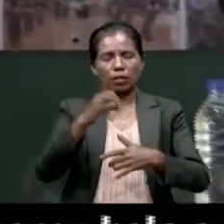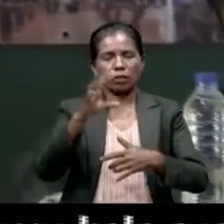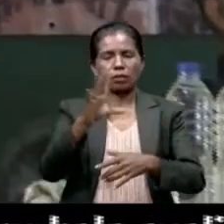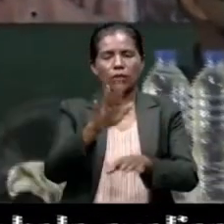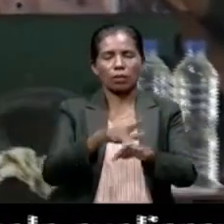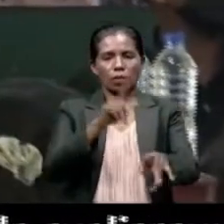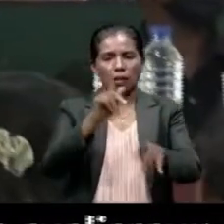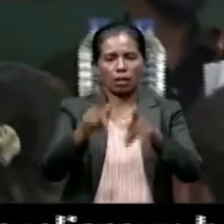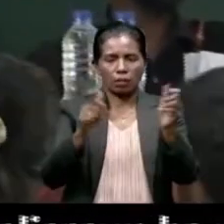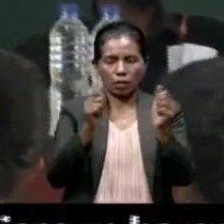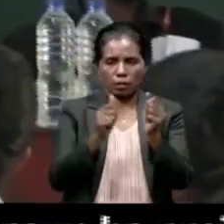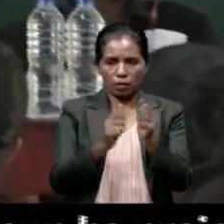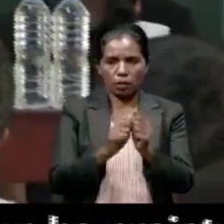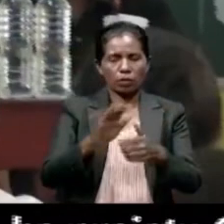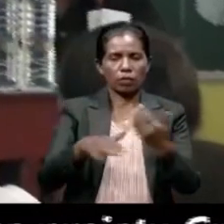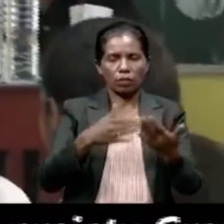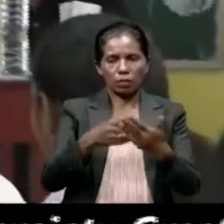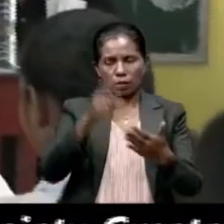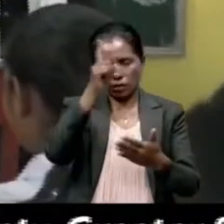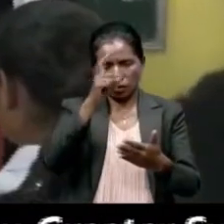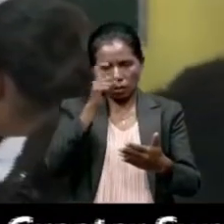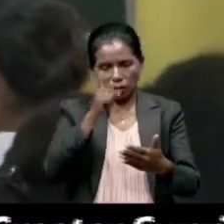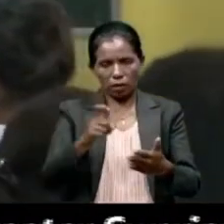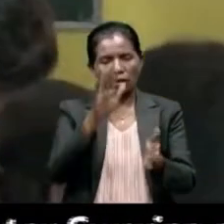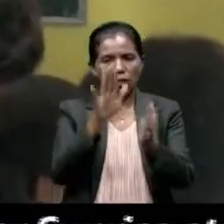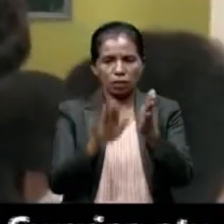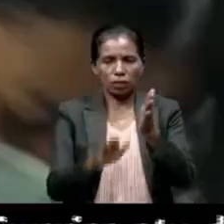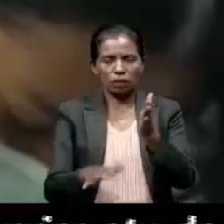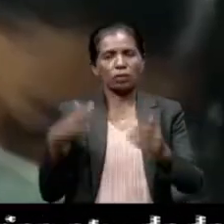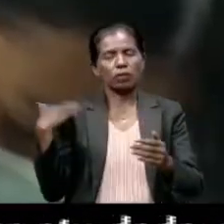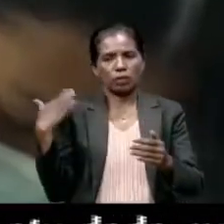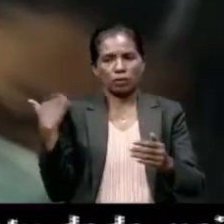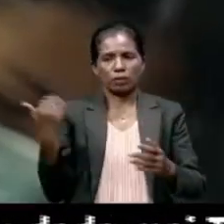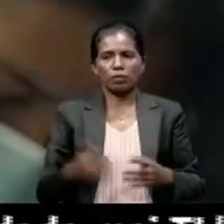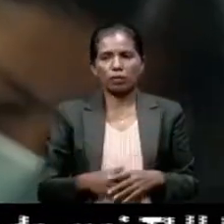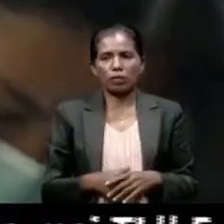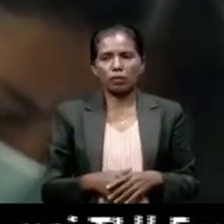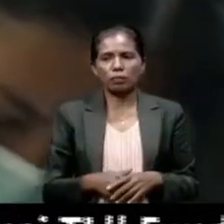ona cidadão sira maioria ho idade produtivo ou jovem.